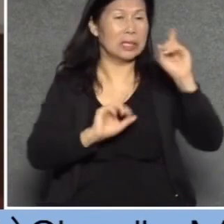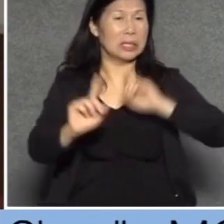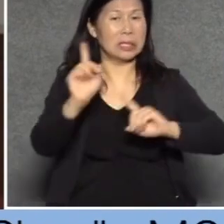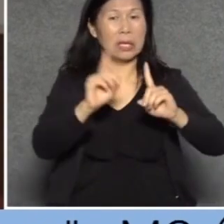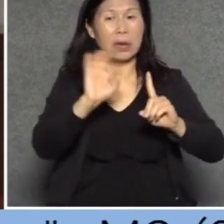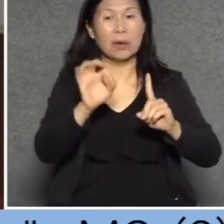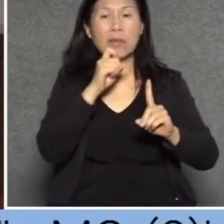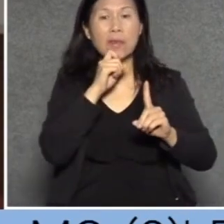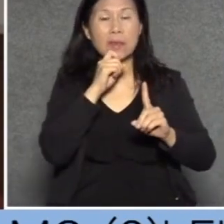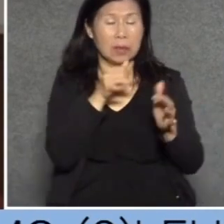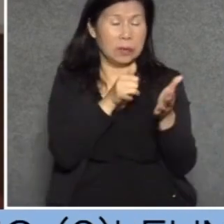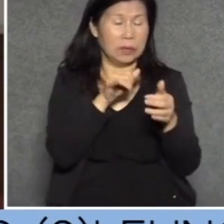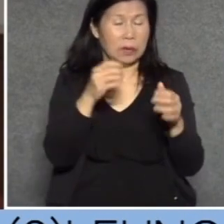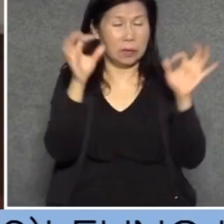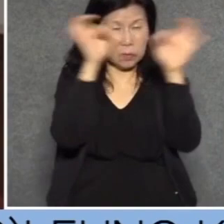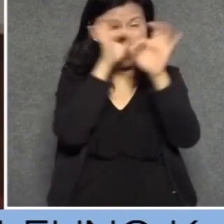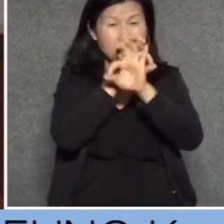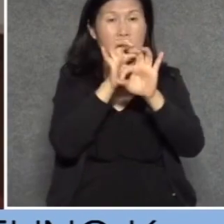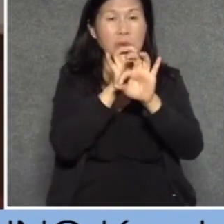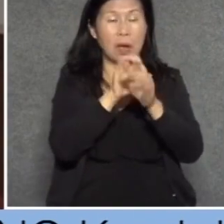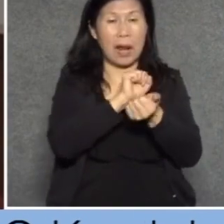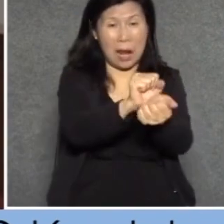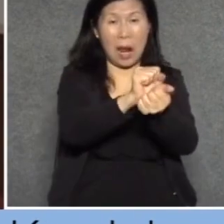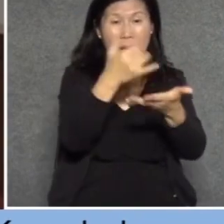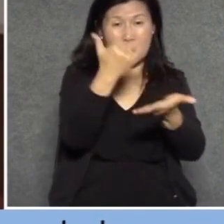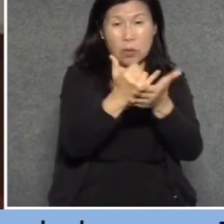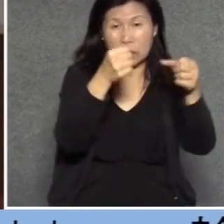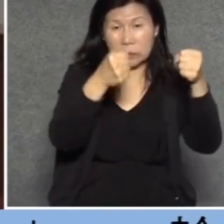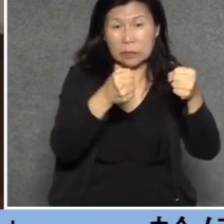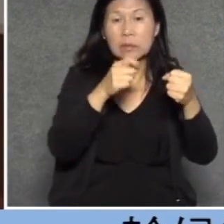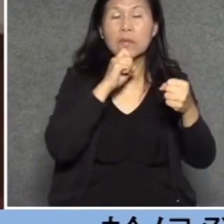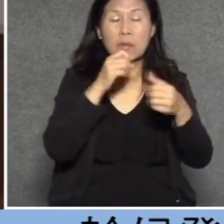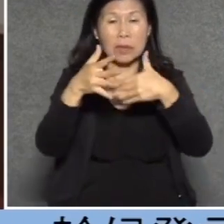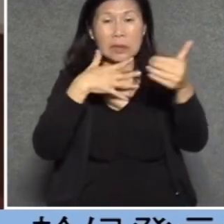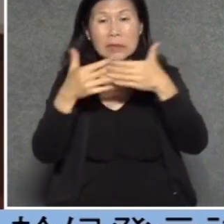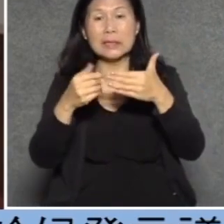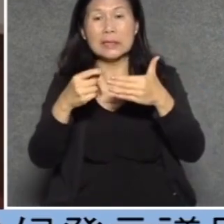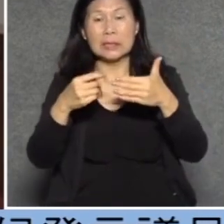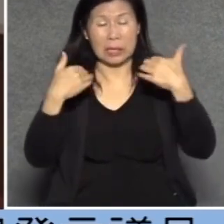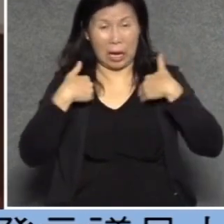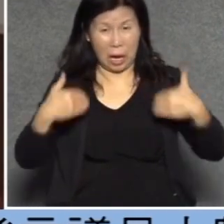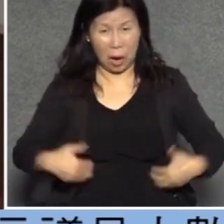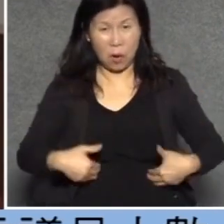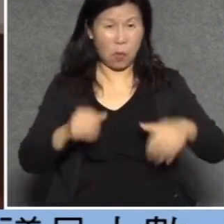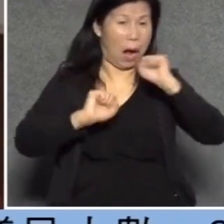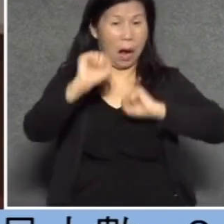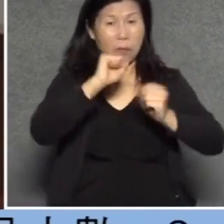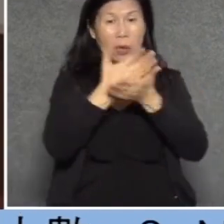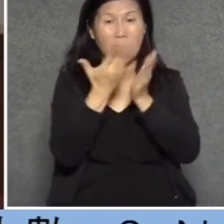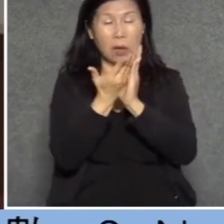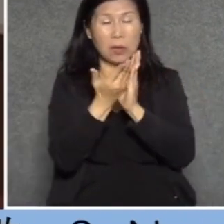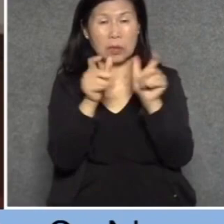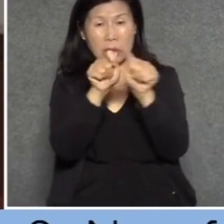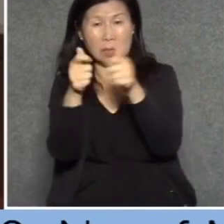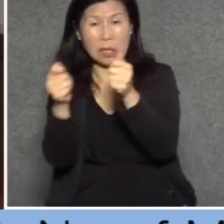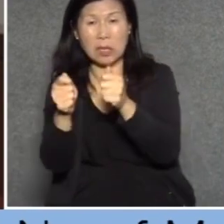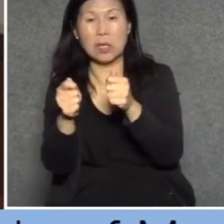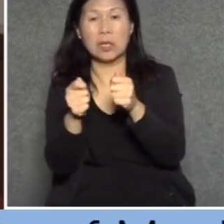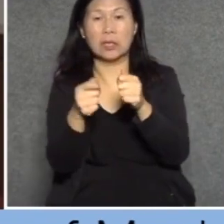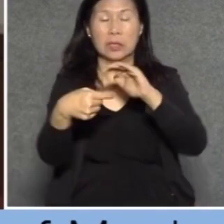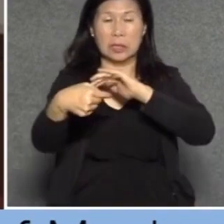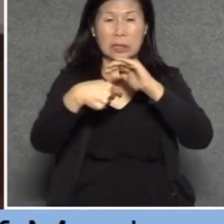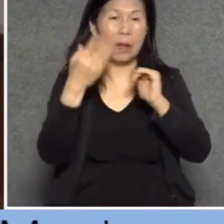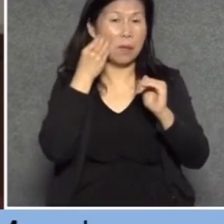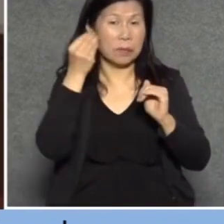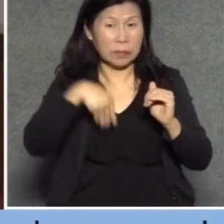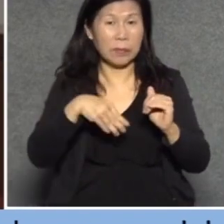因為你冤獄嘛，錯誤定罪嘛，是不是？同埋個事件對他品格聲譽造成的傷害，你怎麼去